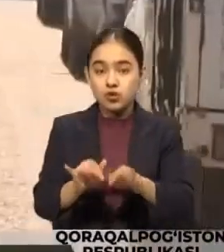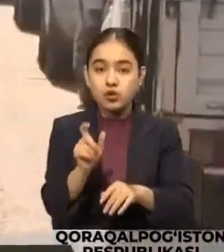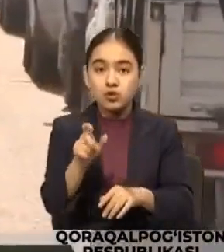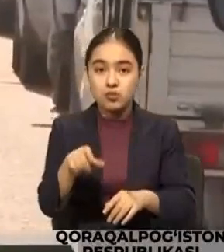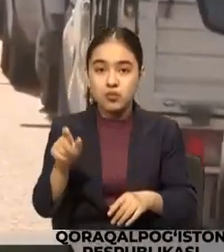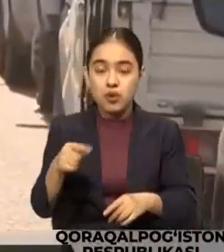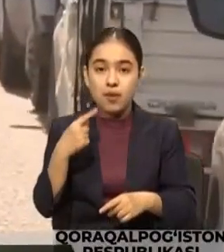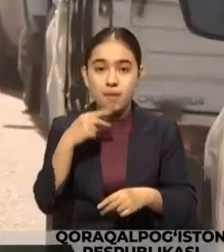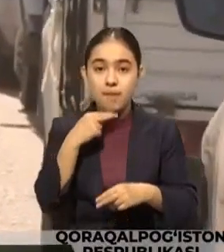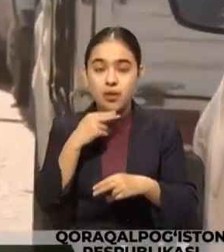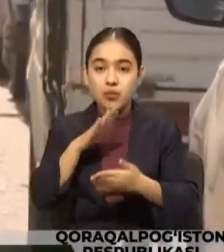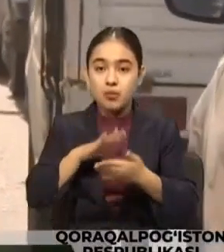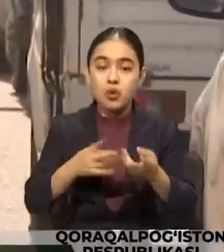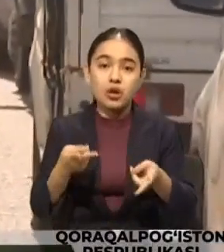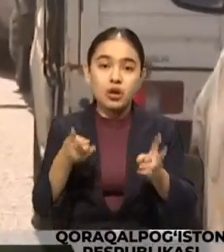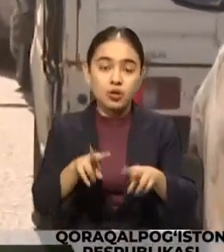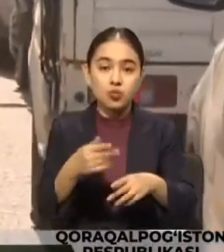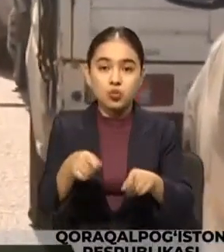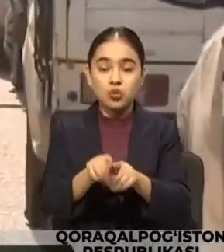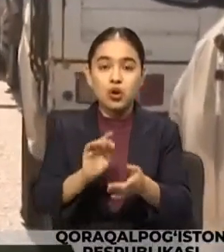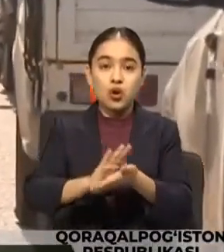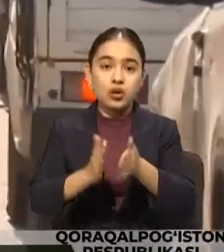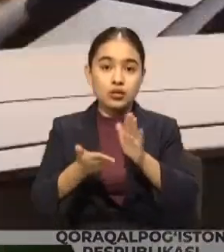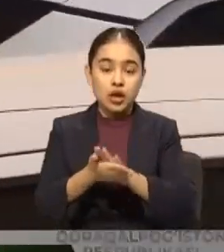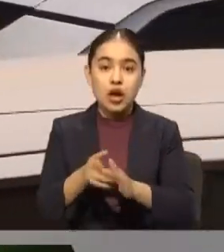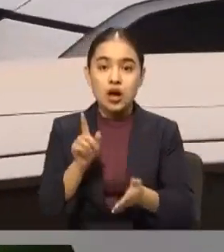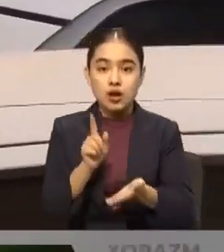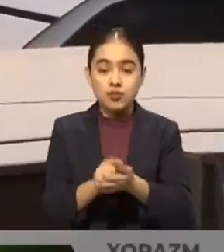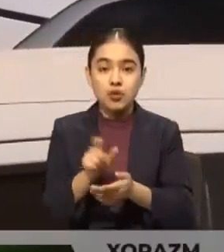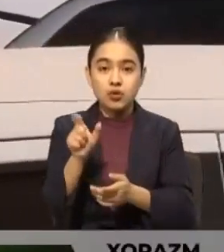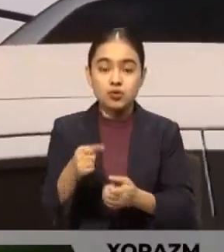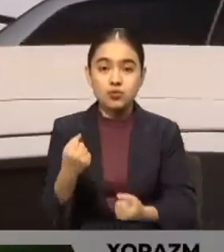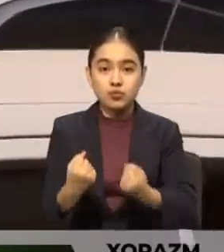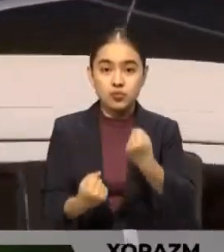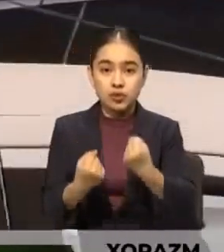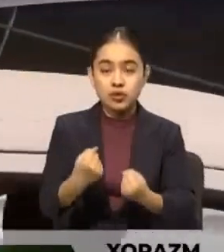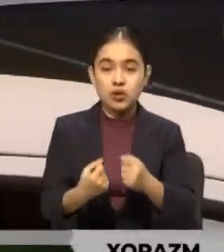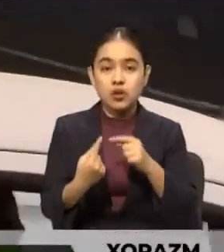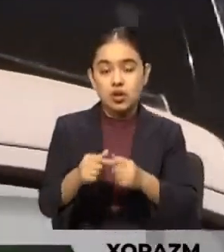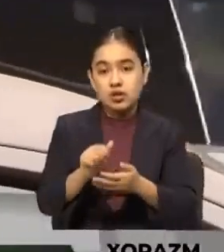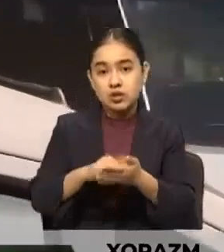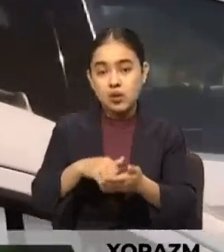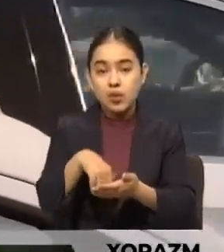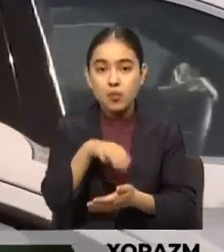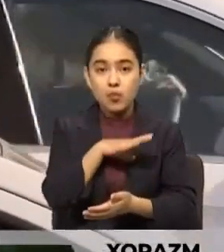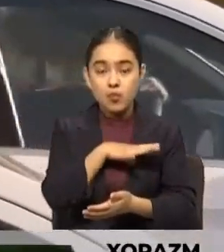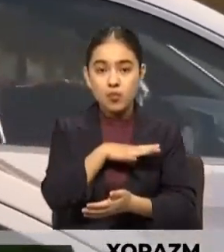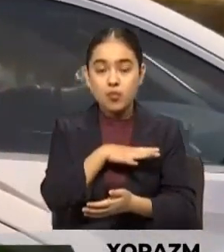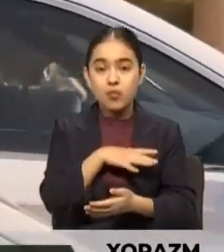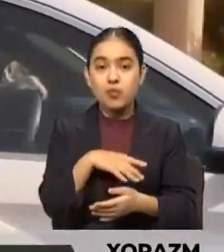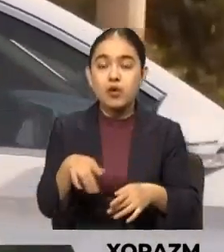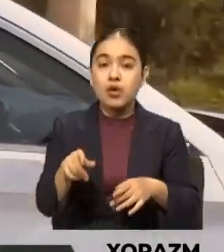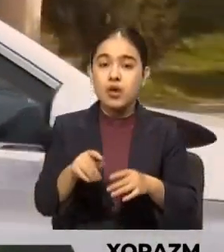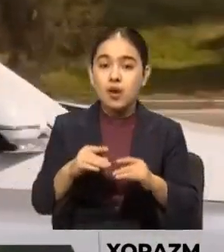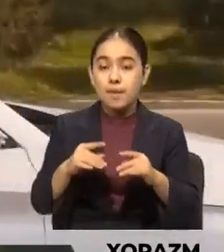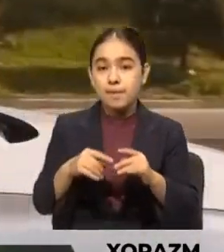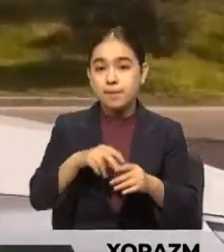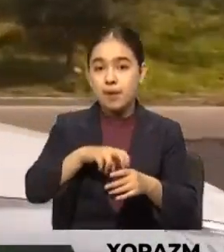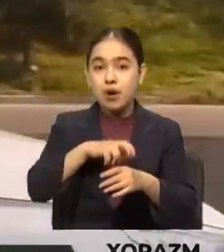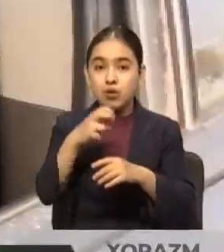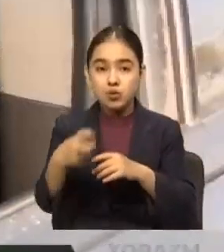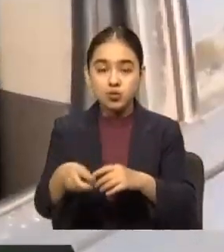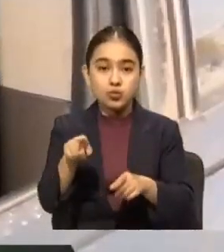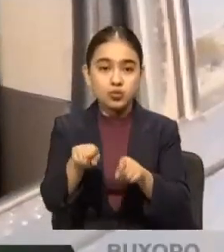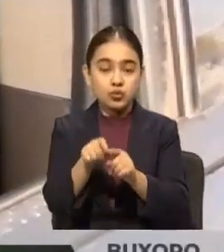piyodalar bee'tibor qoldirmoqda. Bu kabi holatlar esa albatta haydovchilarning ham e'tiroziga sabab bo'lmoqda. Bordyurlarning ustida sakrab